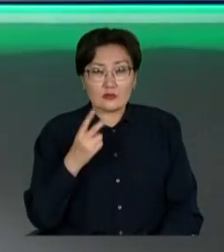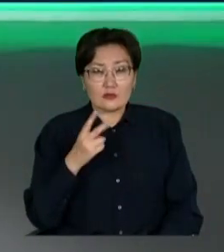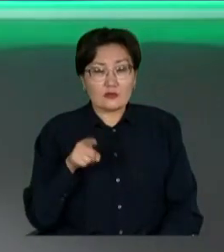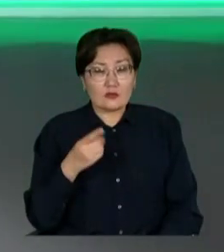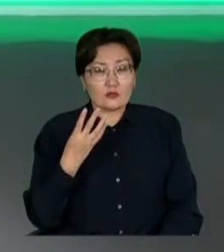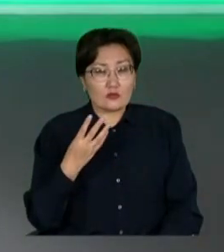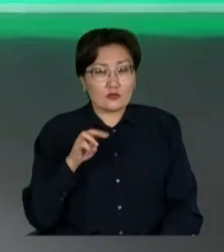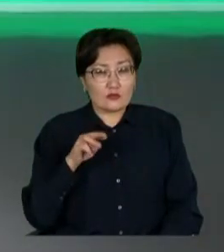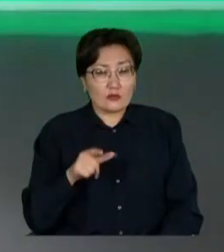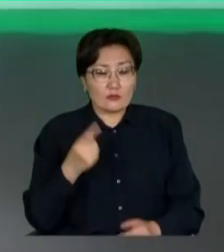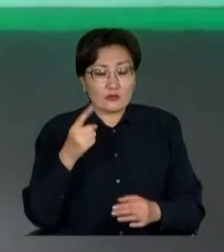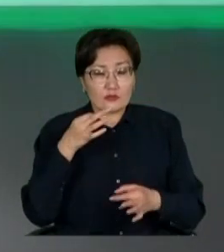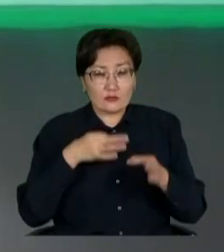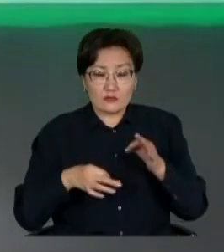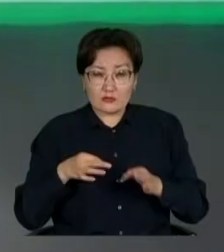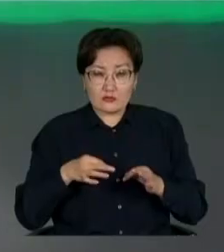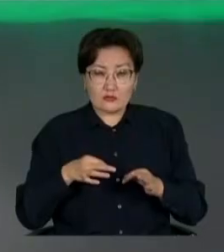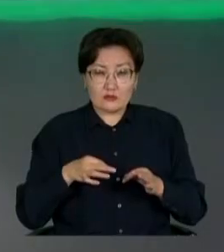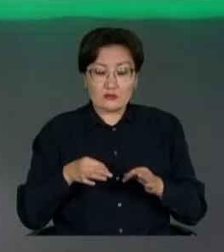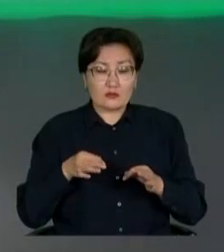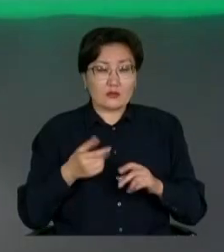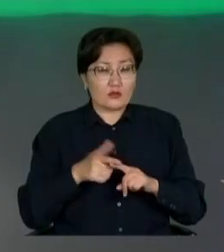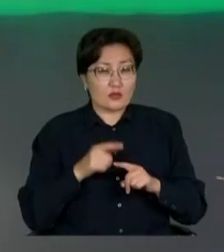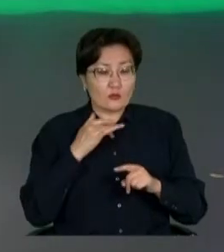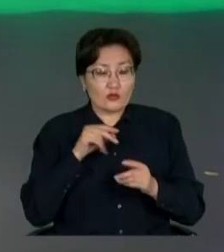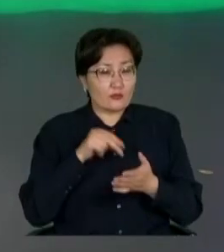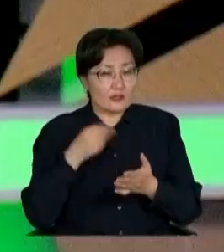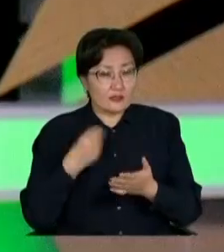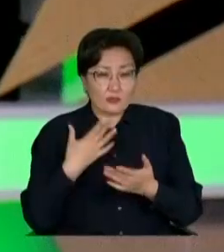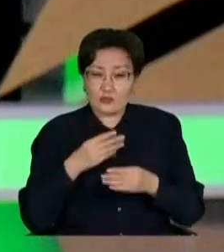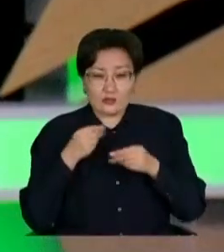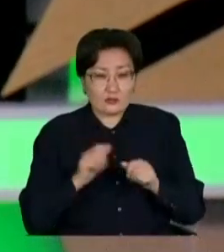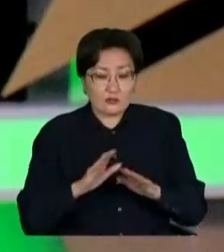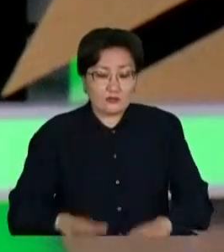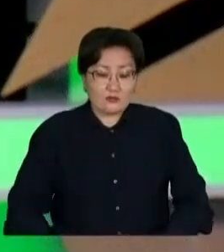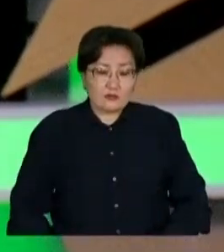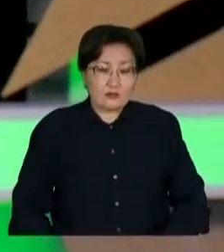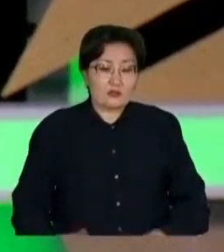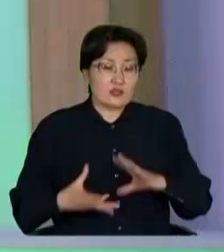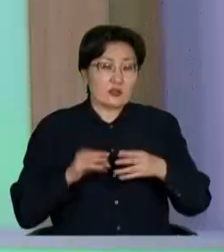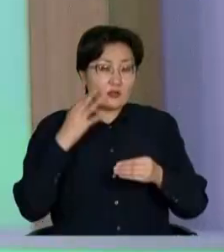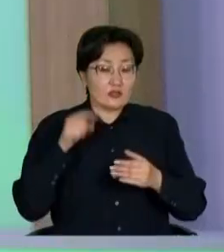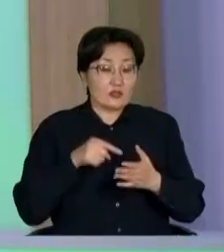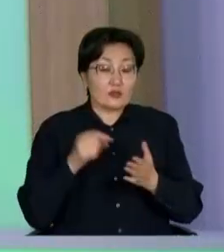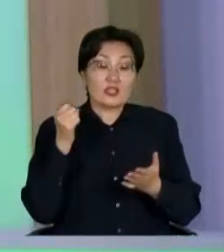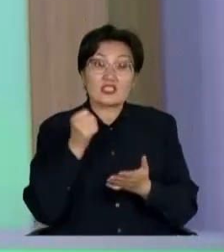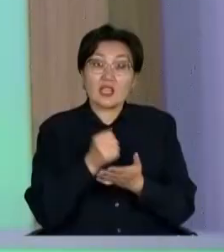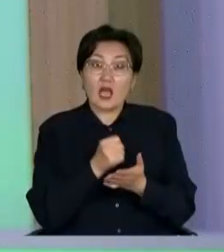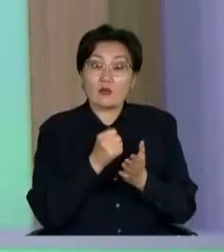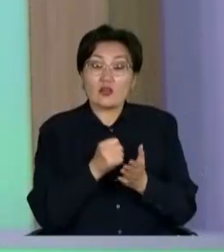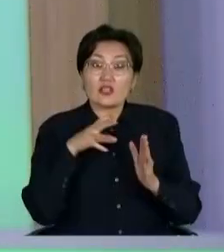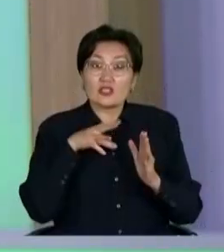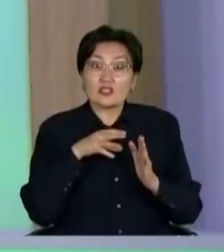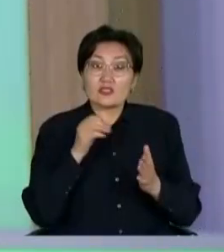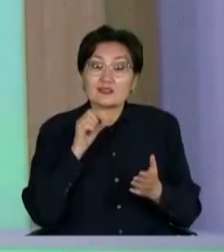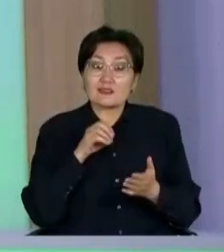сондай мен білгенде сондай бағасы көп бағасы өспейді бағасы. Жалпы Алматыда таңбалау жұмысы қарқынды жүріп